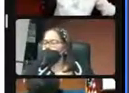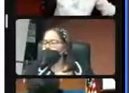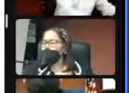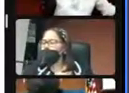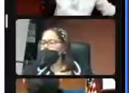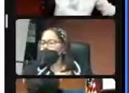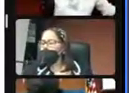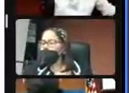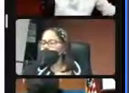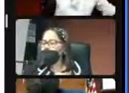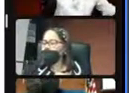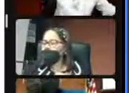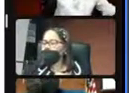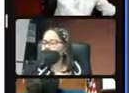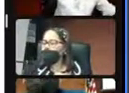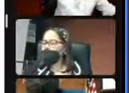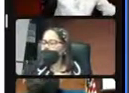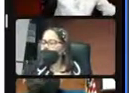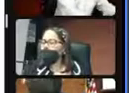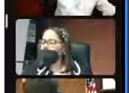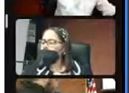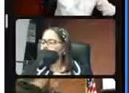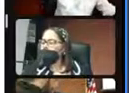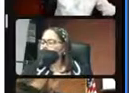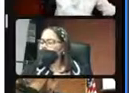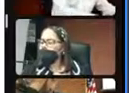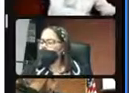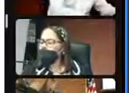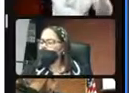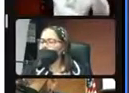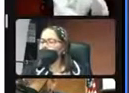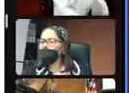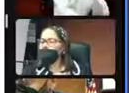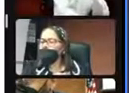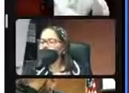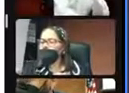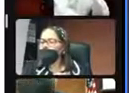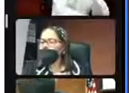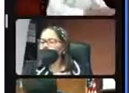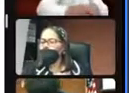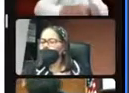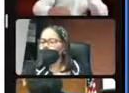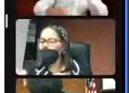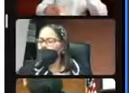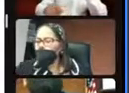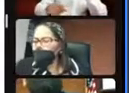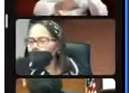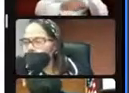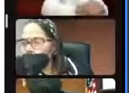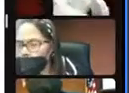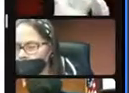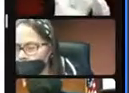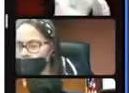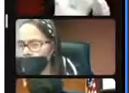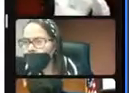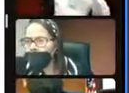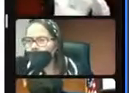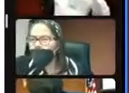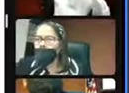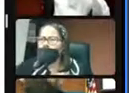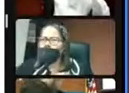idadi kubwa sana ya wanafunzi ambao wameweza kufuzu ili waweze kujiunga na shule ya